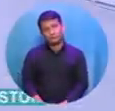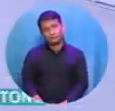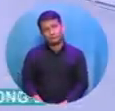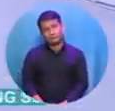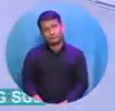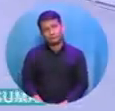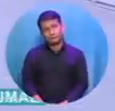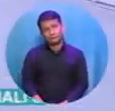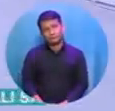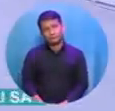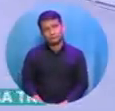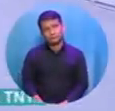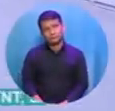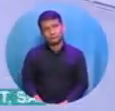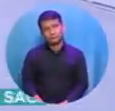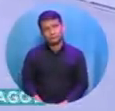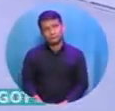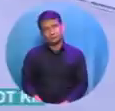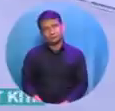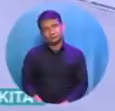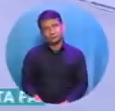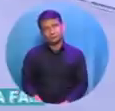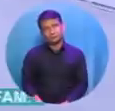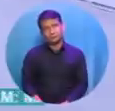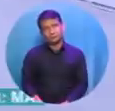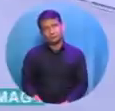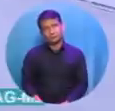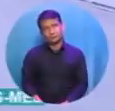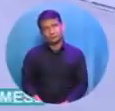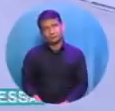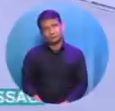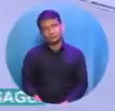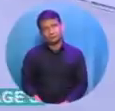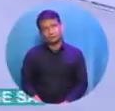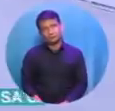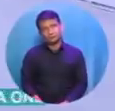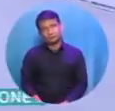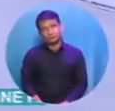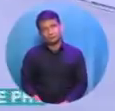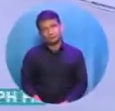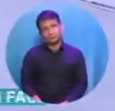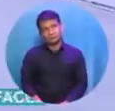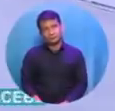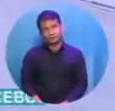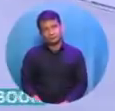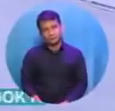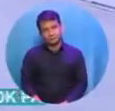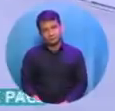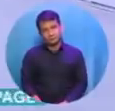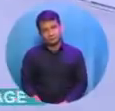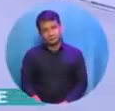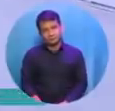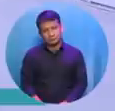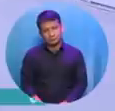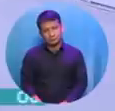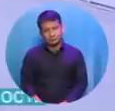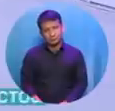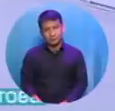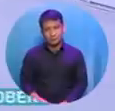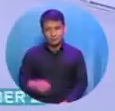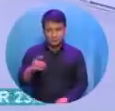Ako na lang. Ako na lang. Okay na, lapit. Hello po. Kasi ano to,